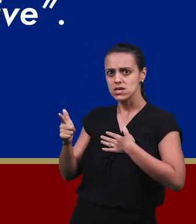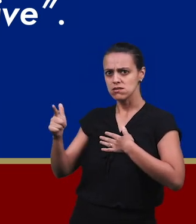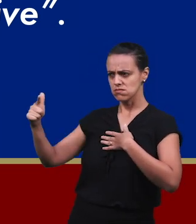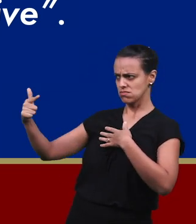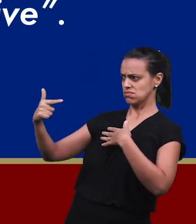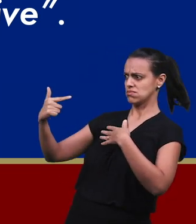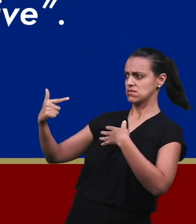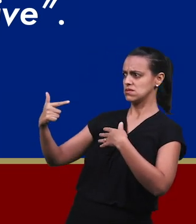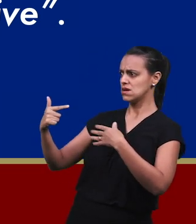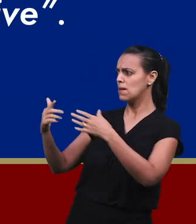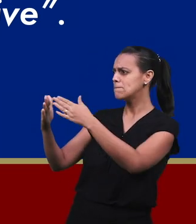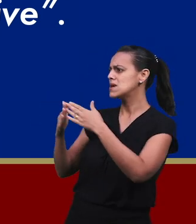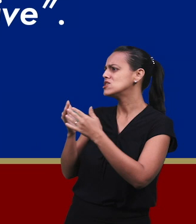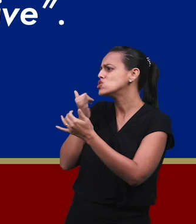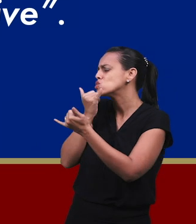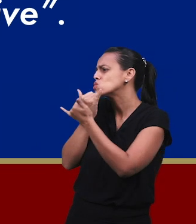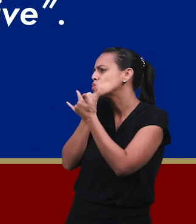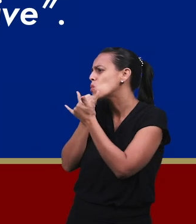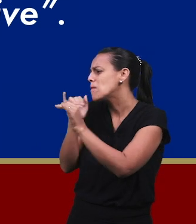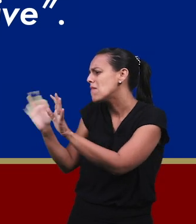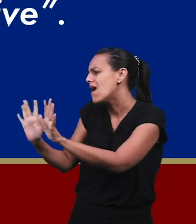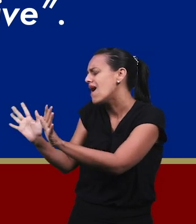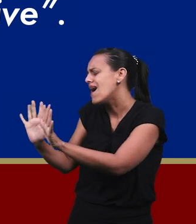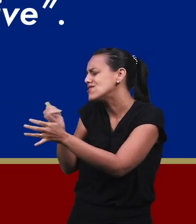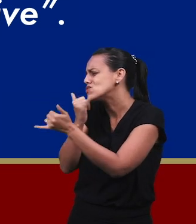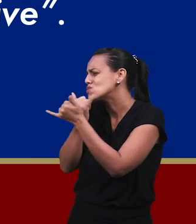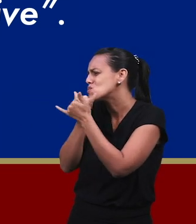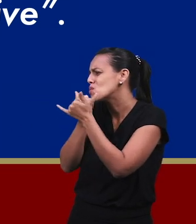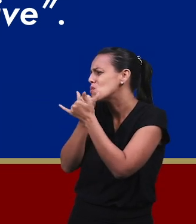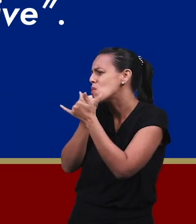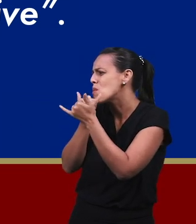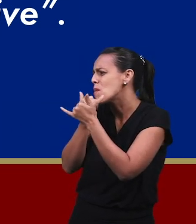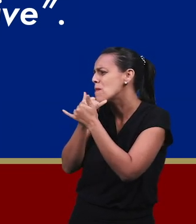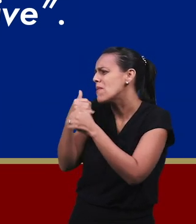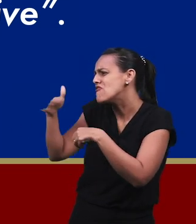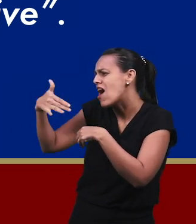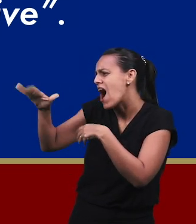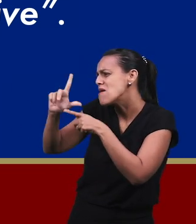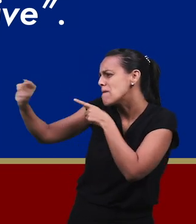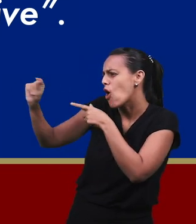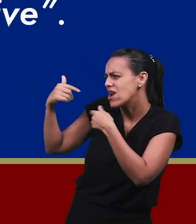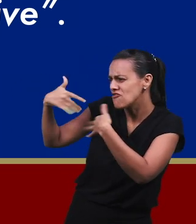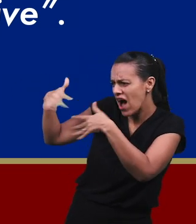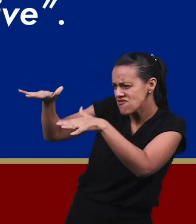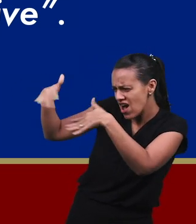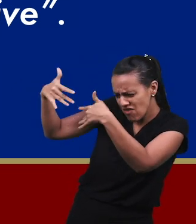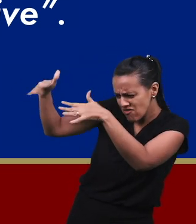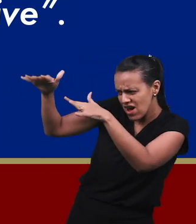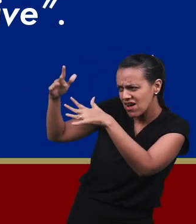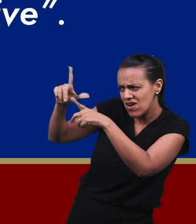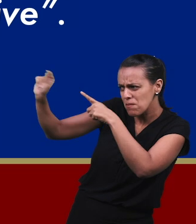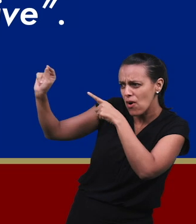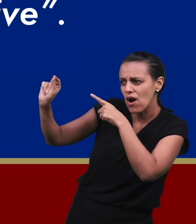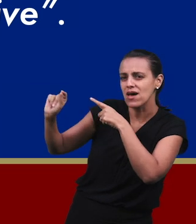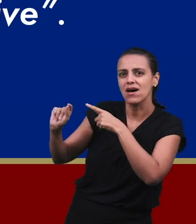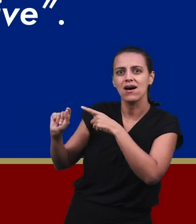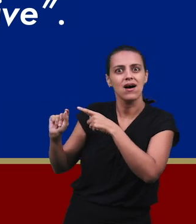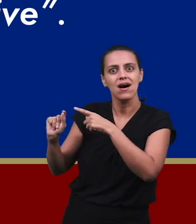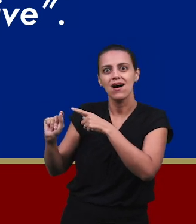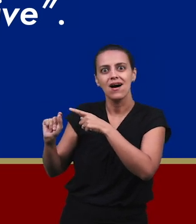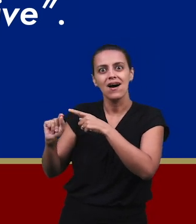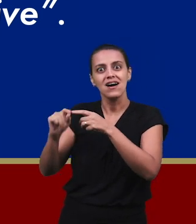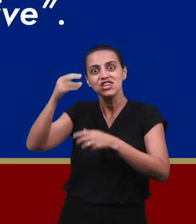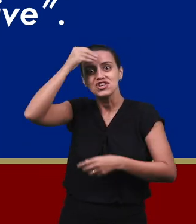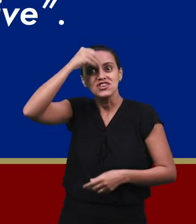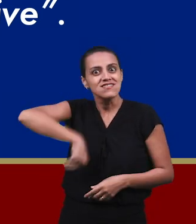elle dit, en demandant pardon et en disant pour partir. Ils ont laissé la voiture, ils n'ont rien